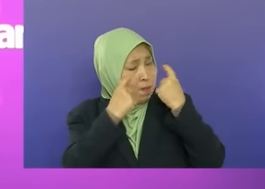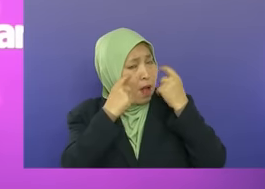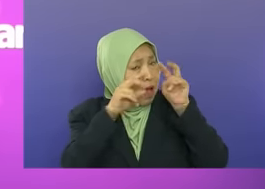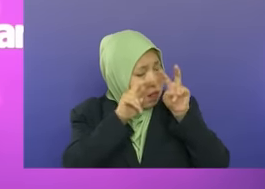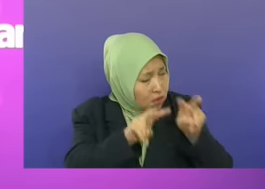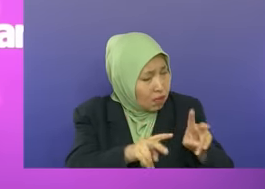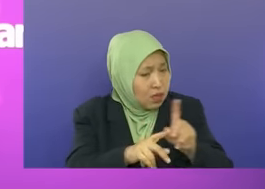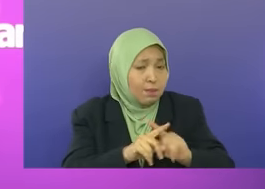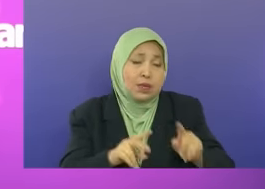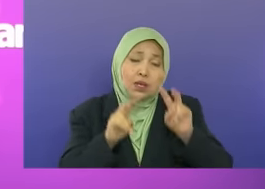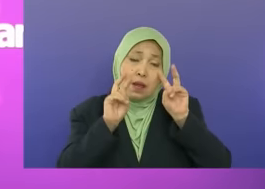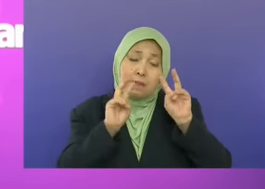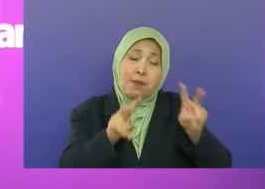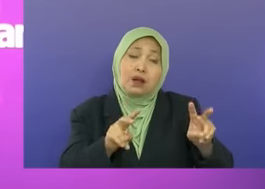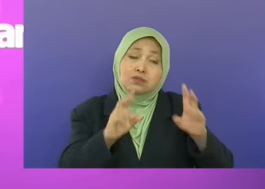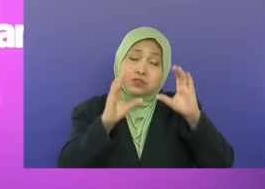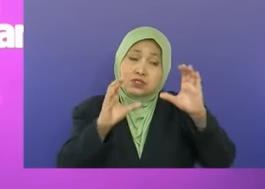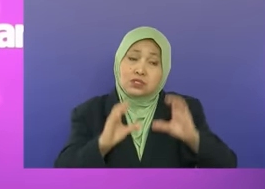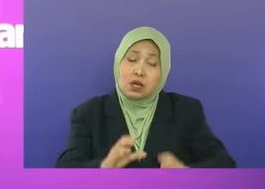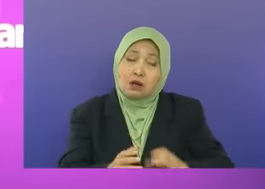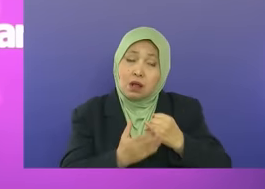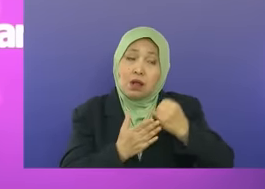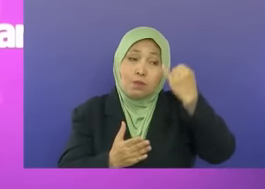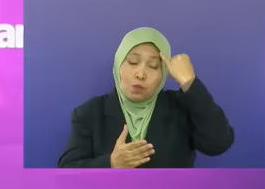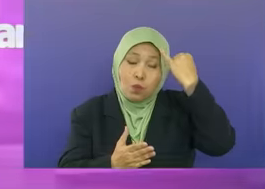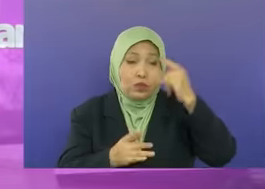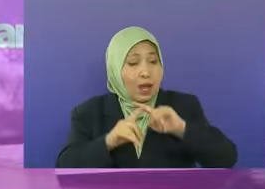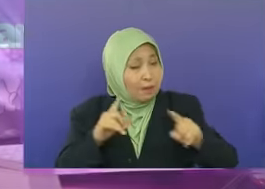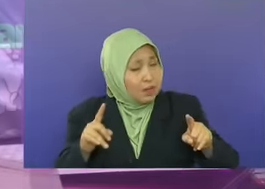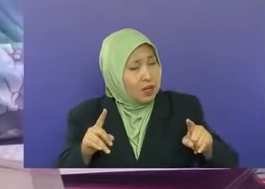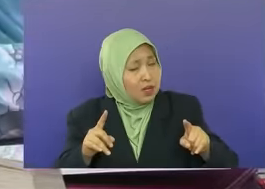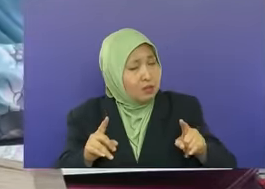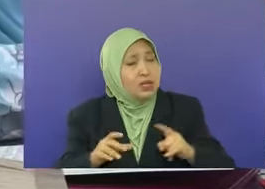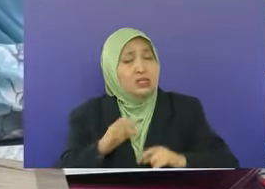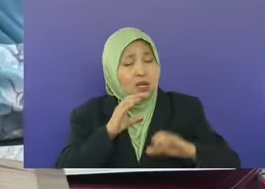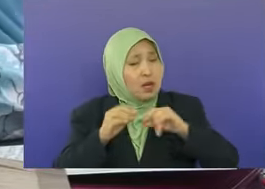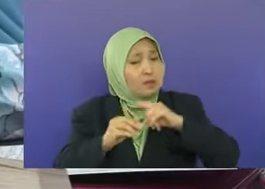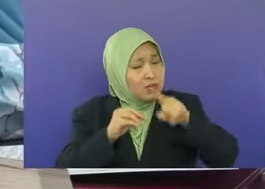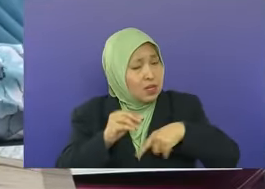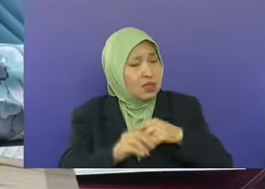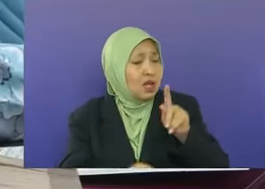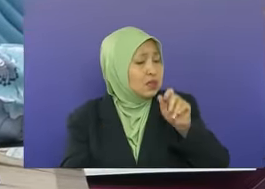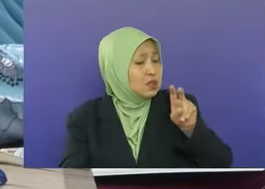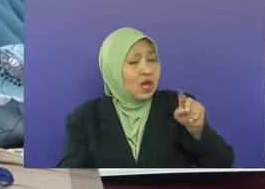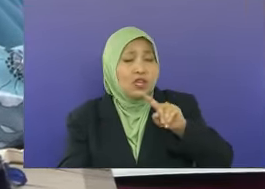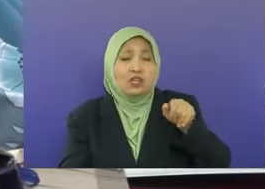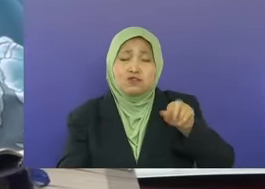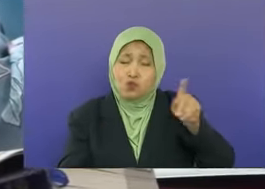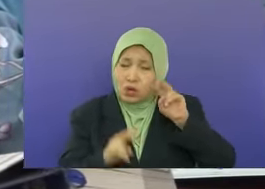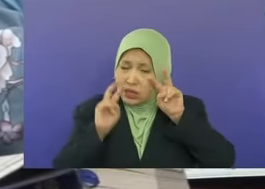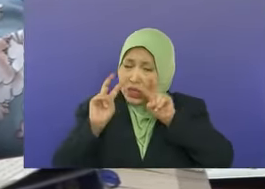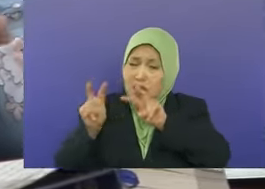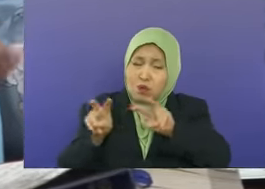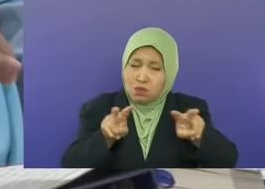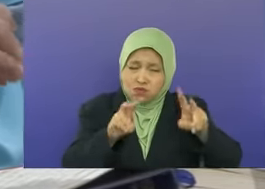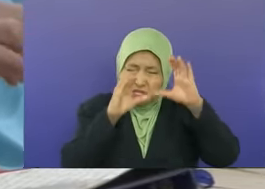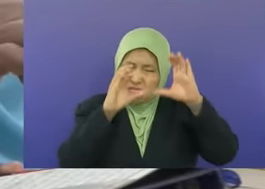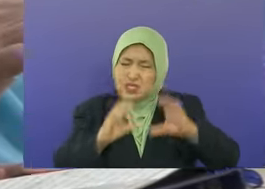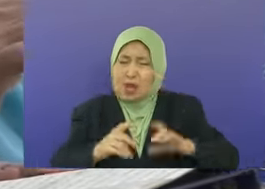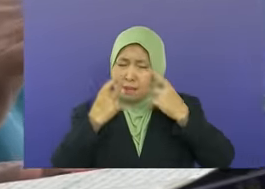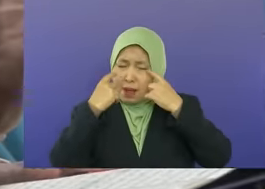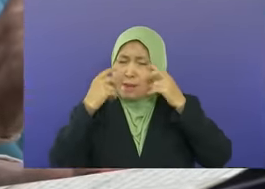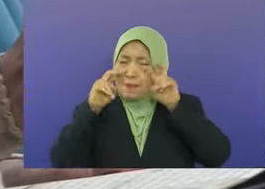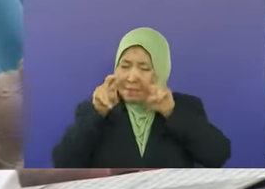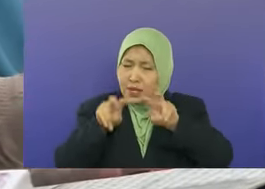secara secara ilmiahnya satu tetapi bercakap juga tanrun ini berkaitan dengan tengok secara fisika misalnya karena